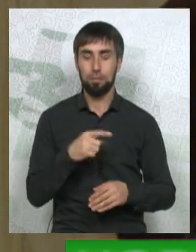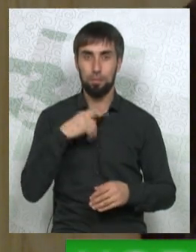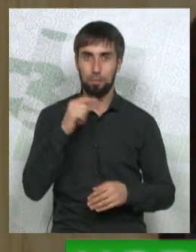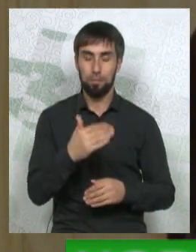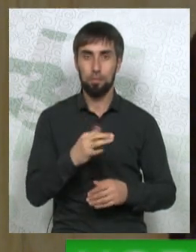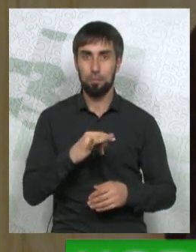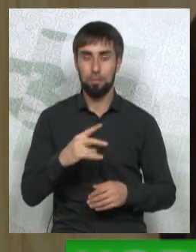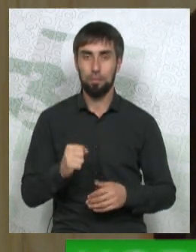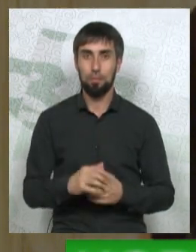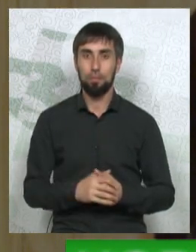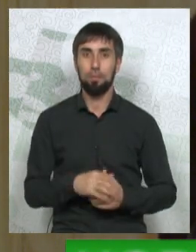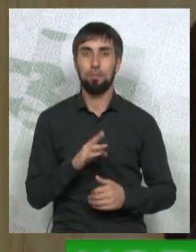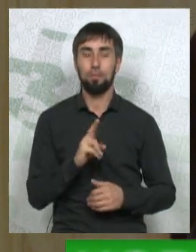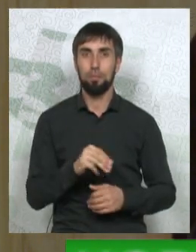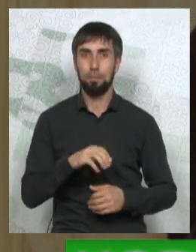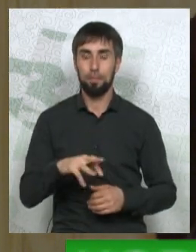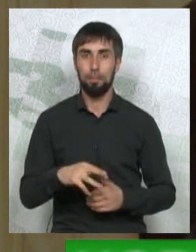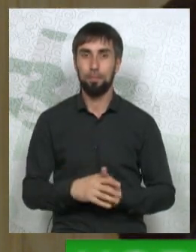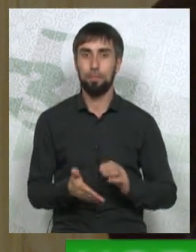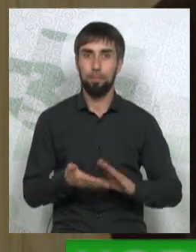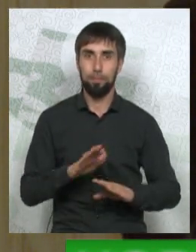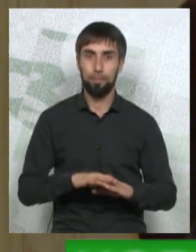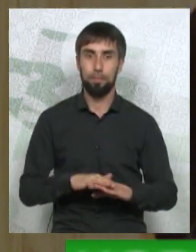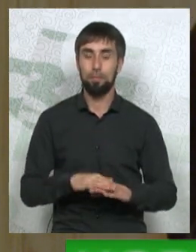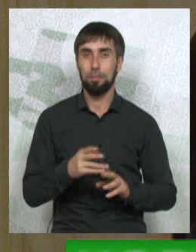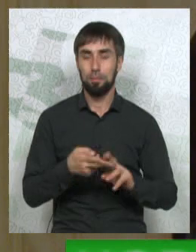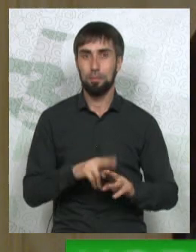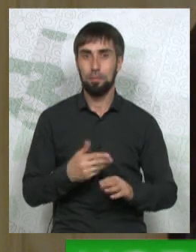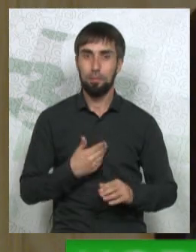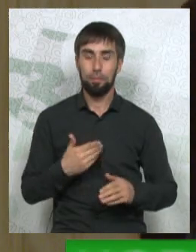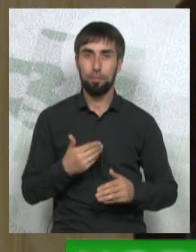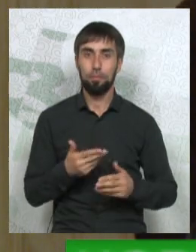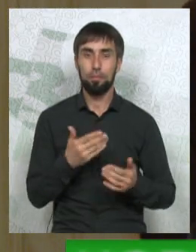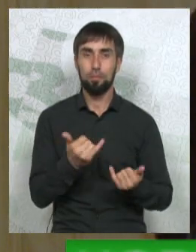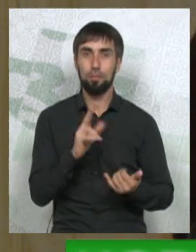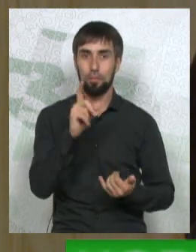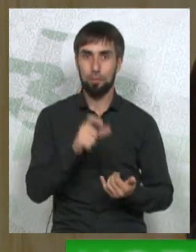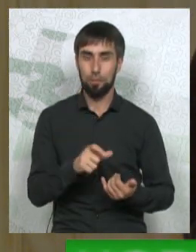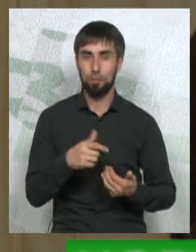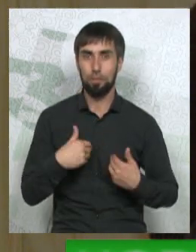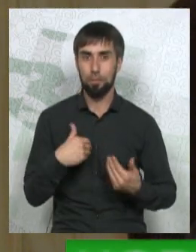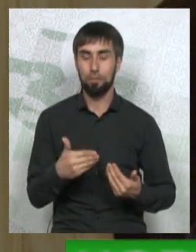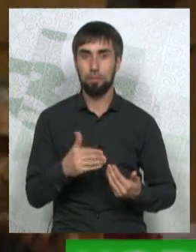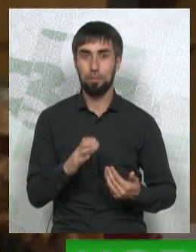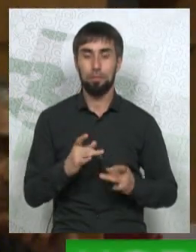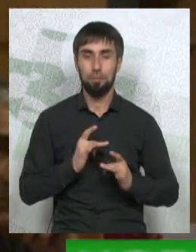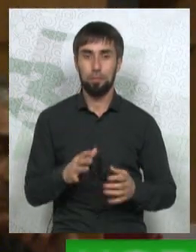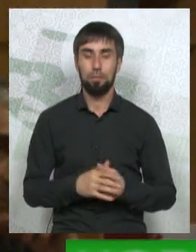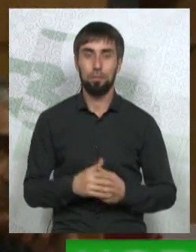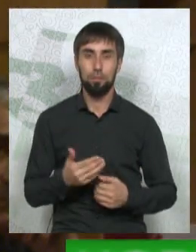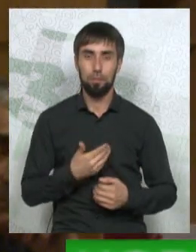за структура, как там тяжело, поэтому хочу тех, кто сейчас стою, тоже поздравить с этим праздником. И